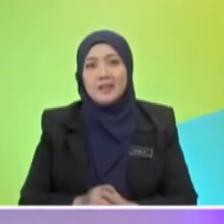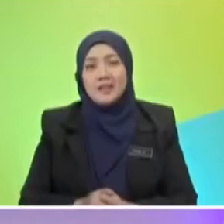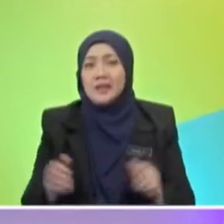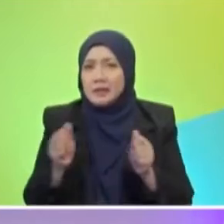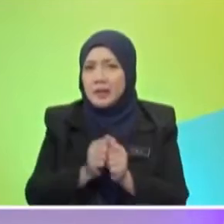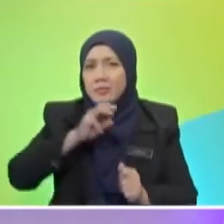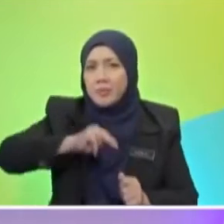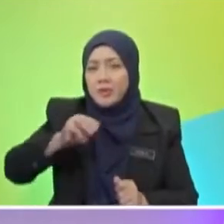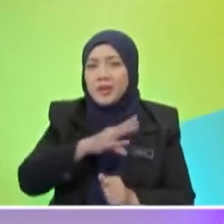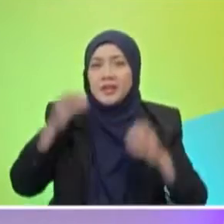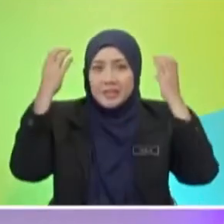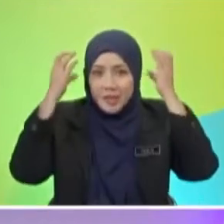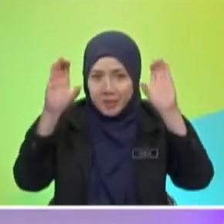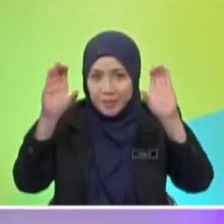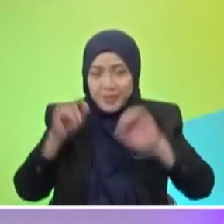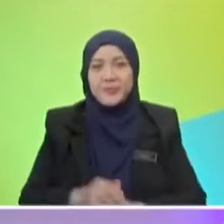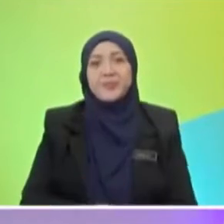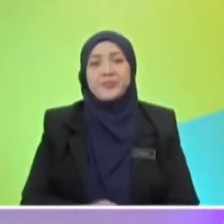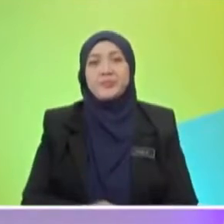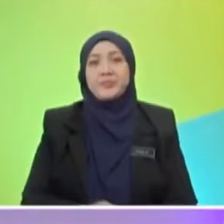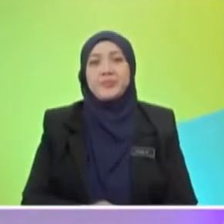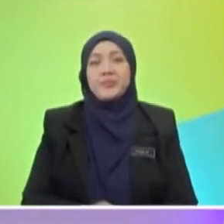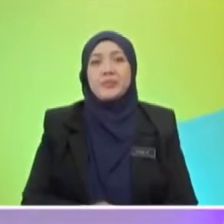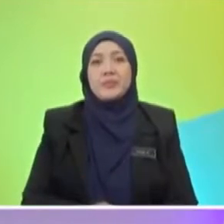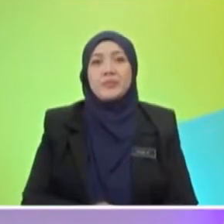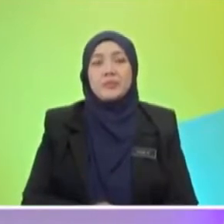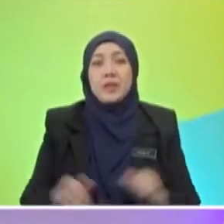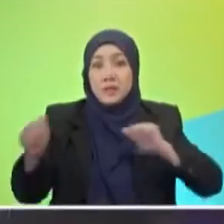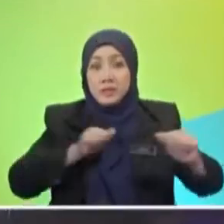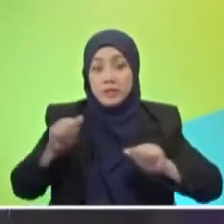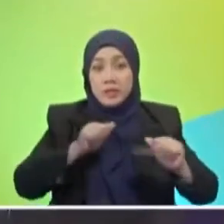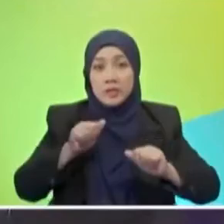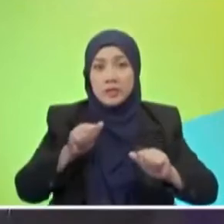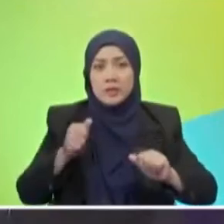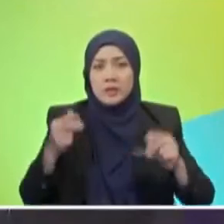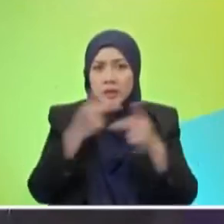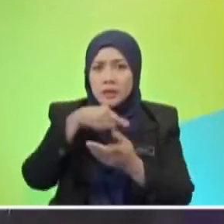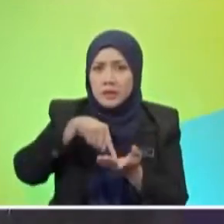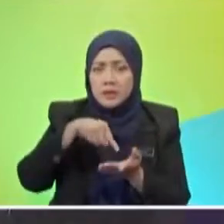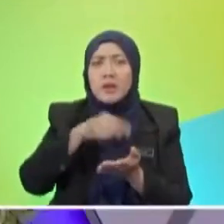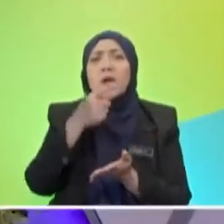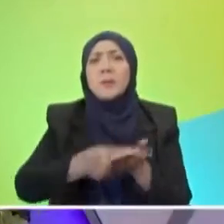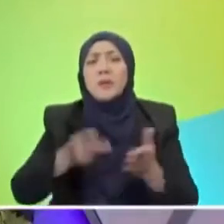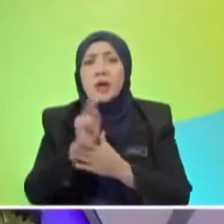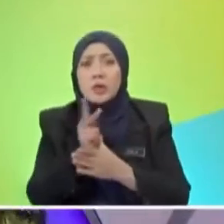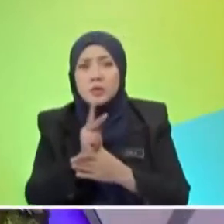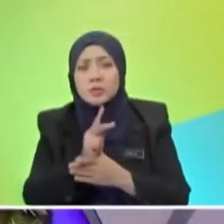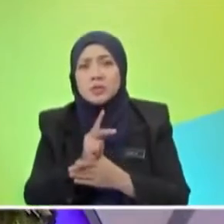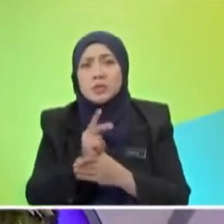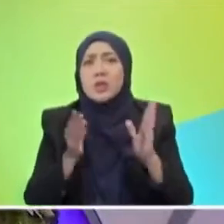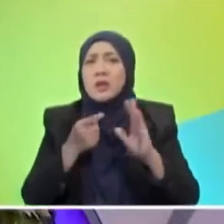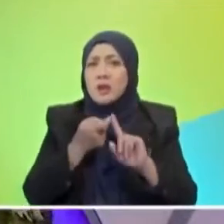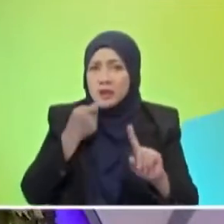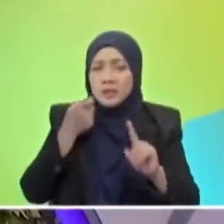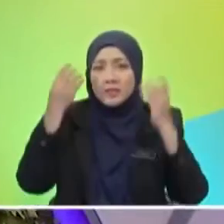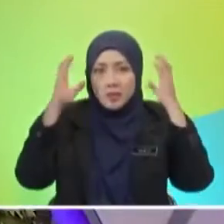saya di dalam talian. Okey Cikgu, untuk segmen kali ini, apa pula perkongsian daripada Cikgu? Ya Mira, tadi sekolah